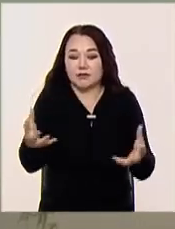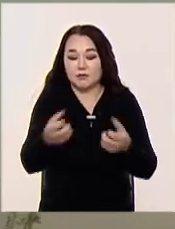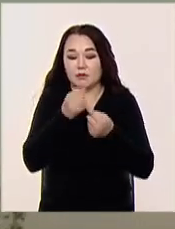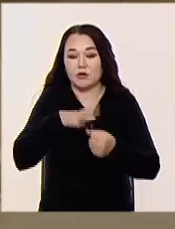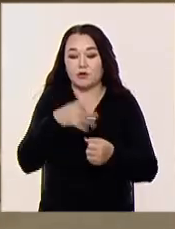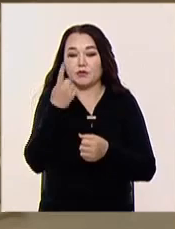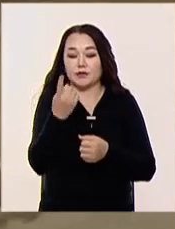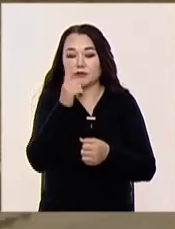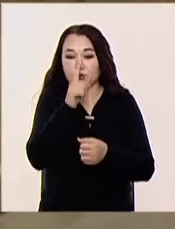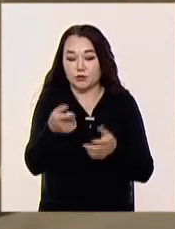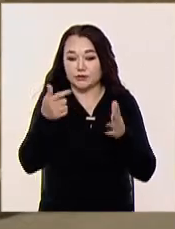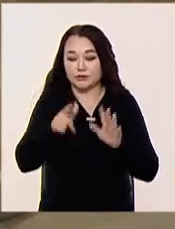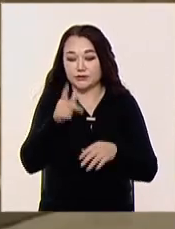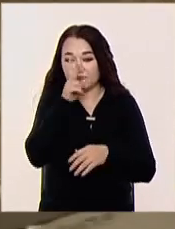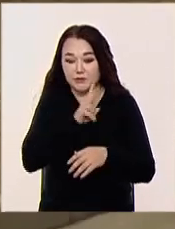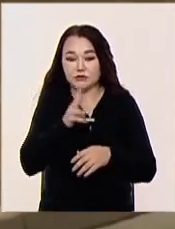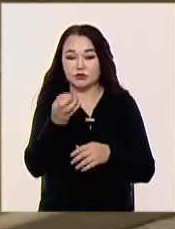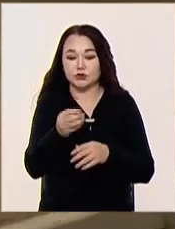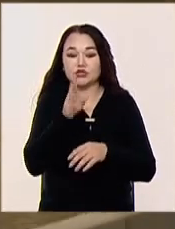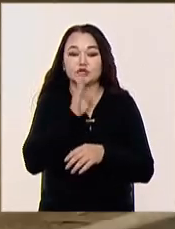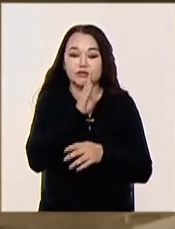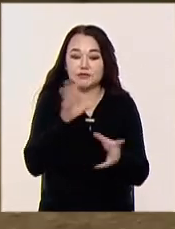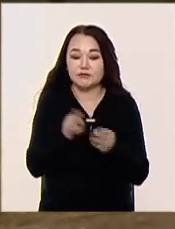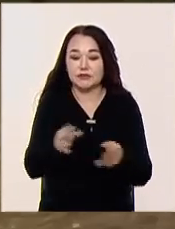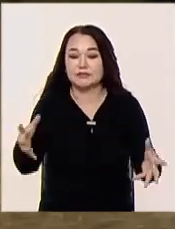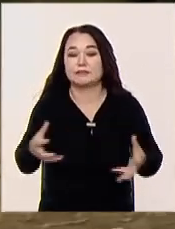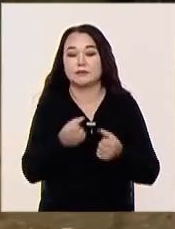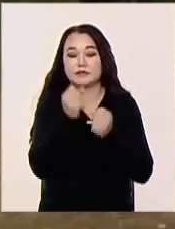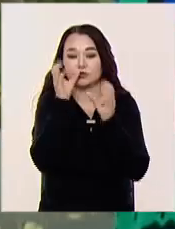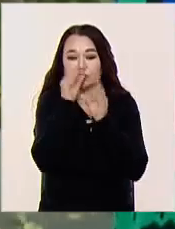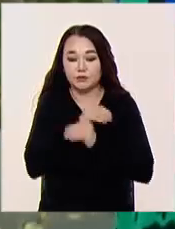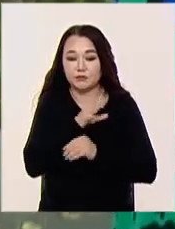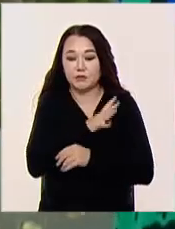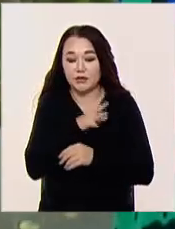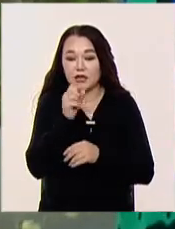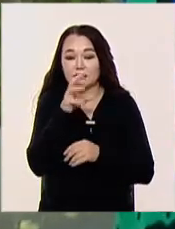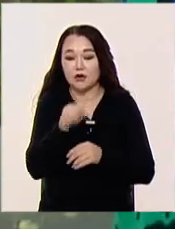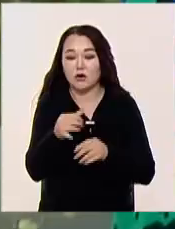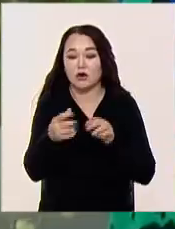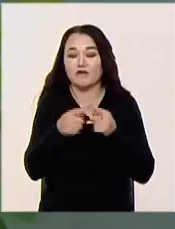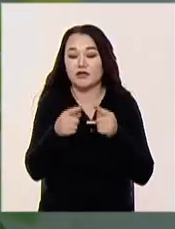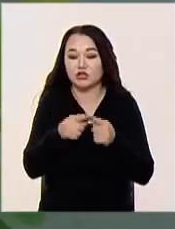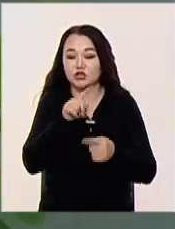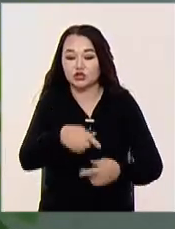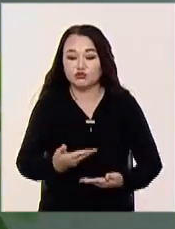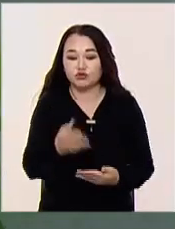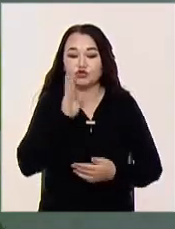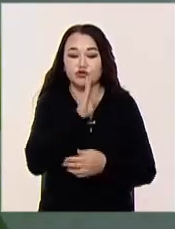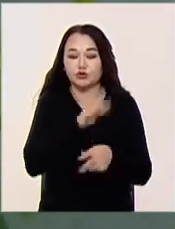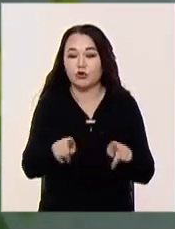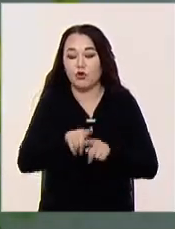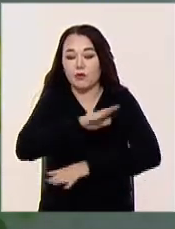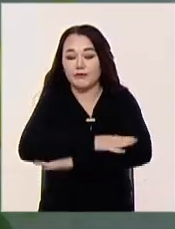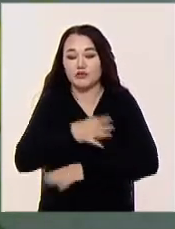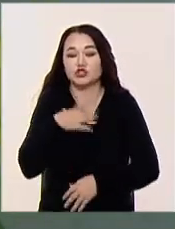қыз бала мен әйелдің өзін төтенше жағдай қызметкерлері судан шығарып үлгерді. Алатау ауданындағы пәтерлердің бірін жалдап тұратын әйелдің мұндай әрекетке не